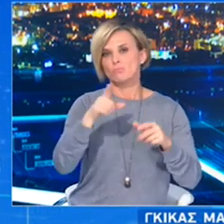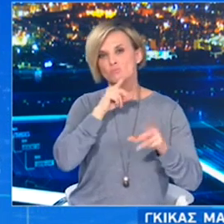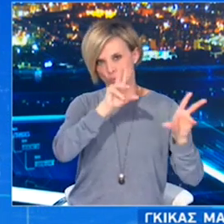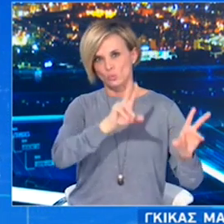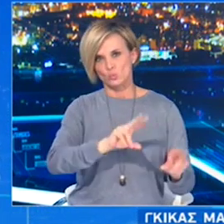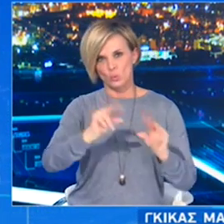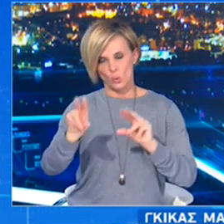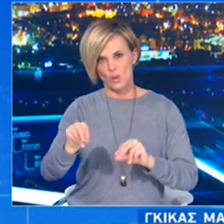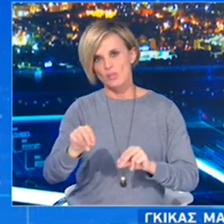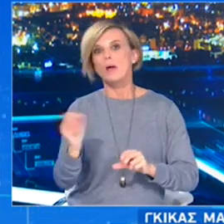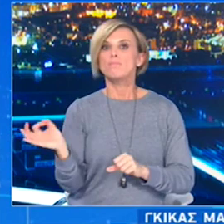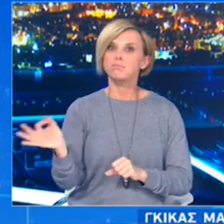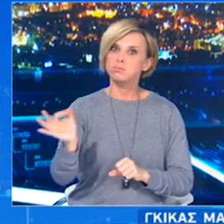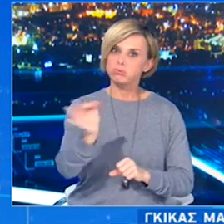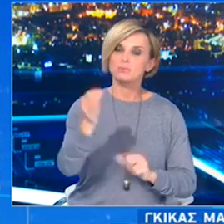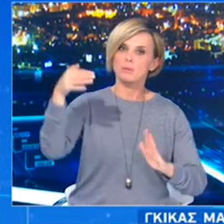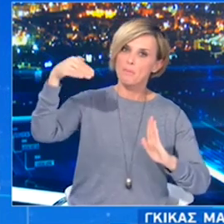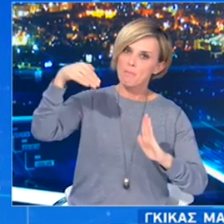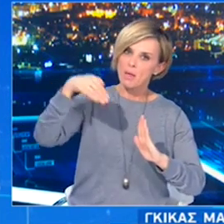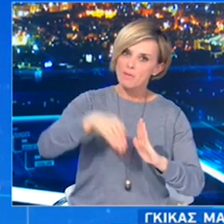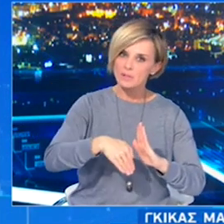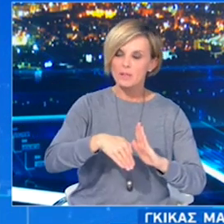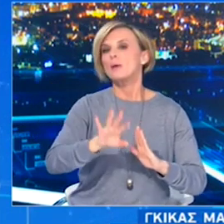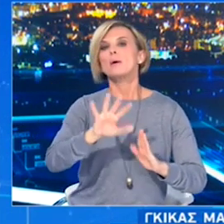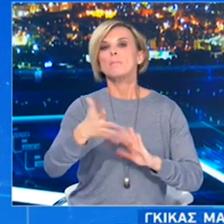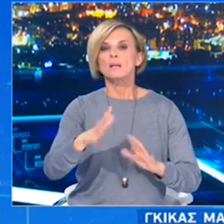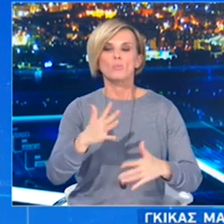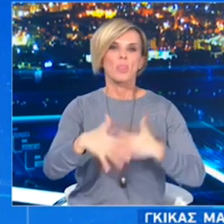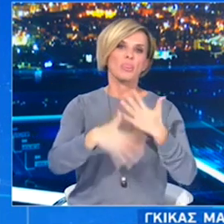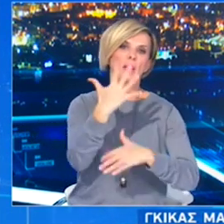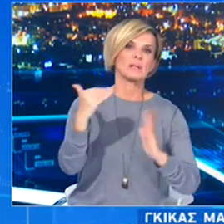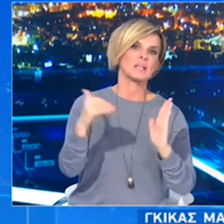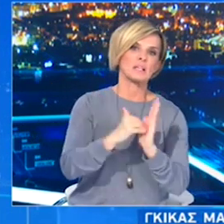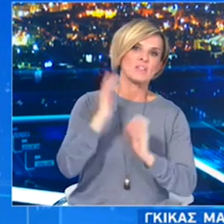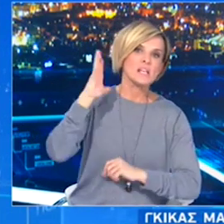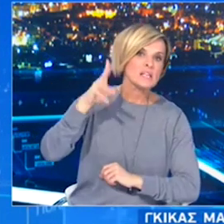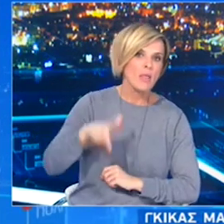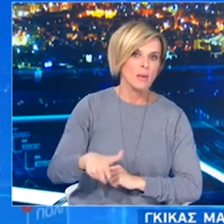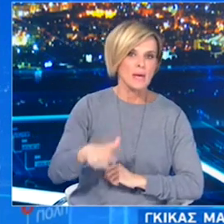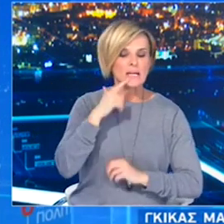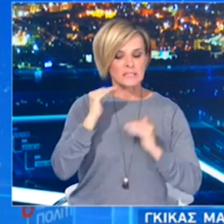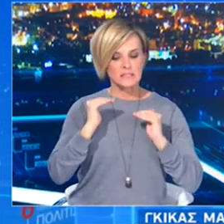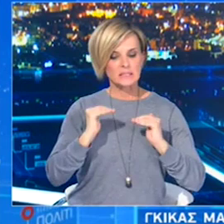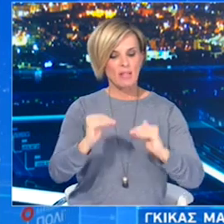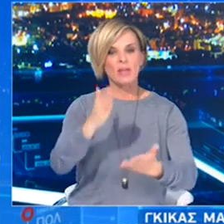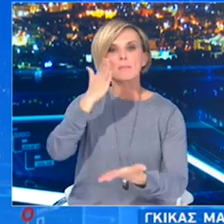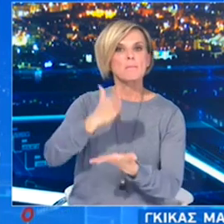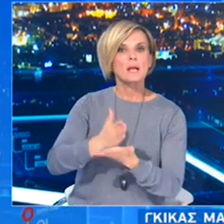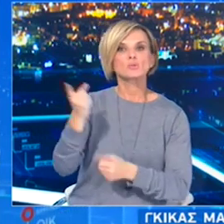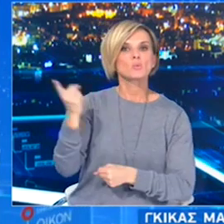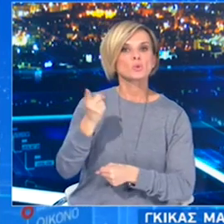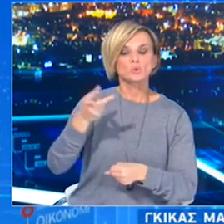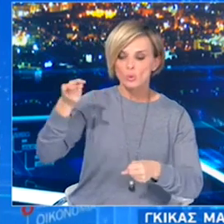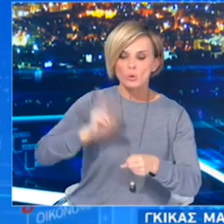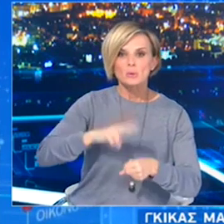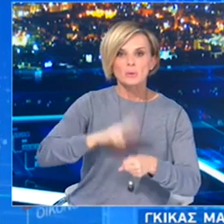αρχή του Νοεμβρίου, η επιδημία έχει υποχωρήσει πλέον στις 10.000 με 15.000 διαγνώσεις ανά ημέρα, με σταθεροποίηση του μέσου όρου νεκρών, ανά